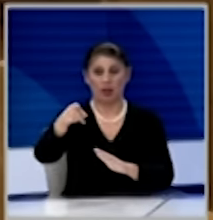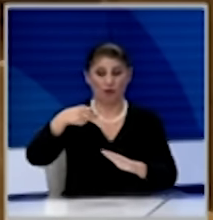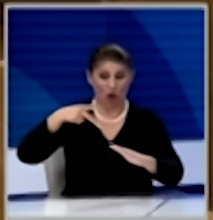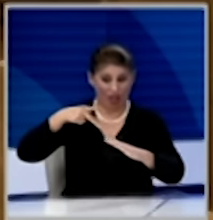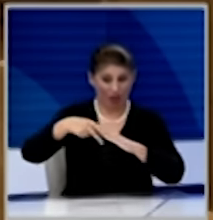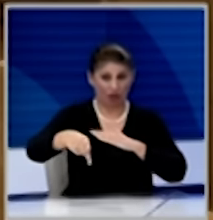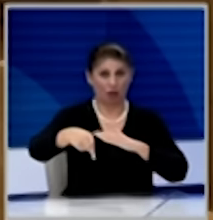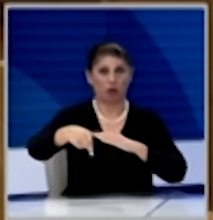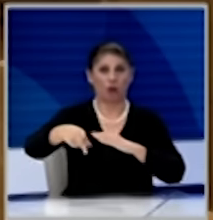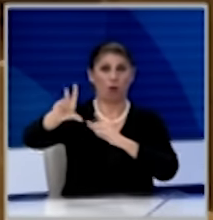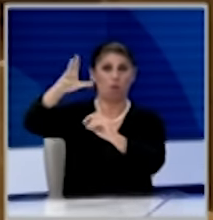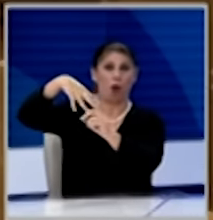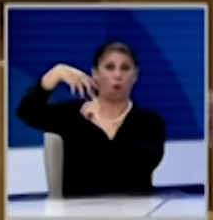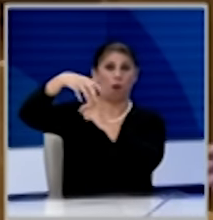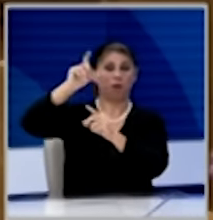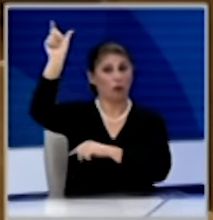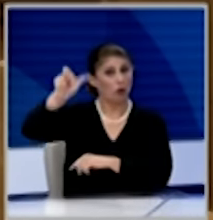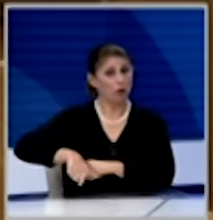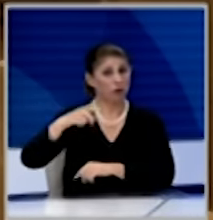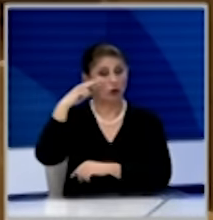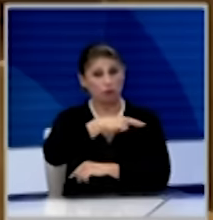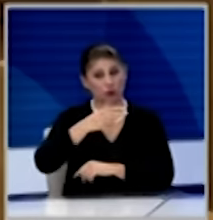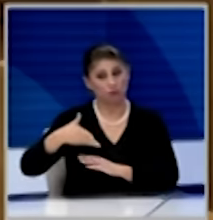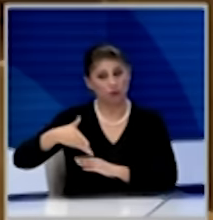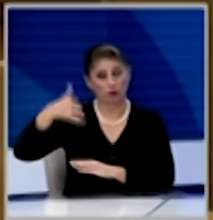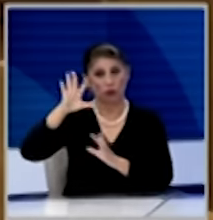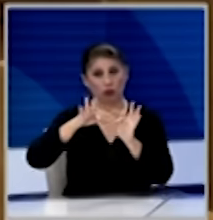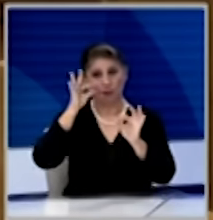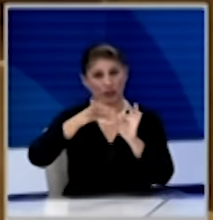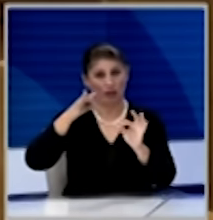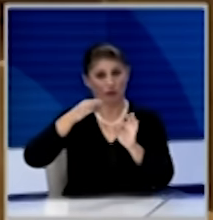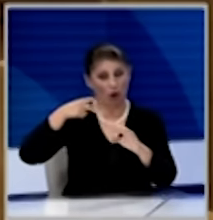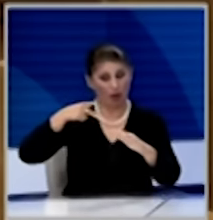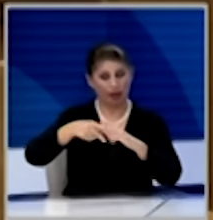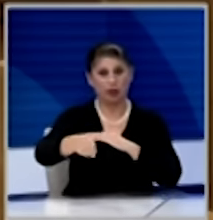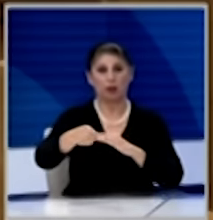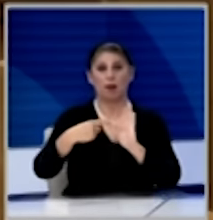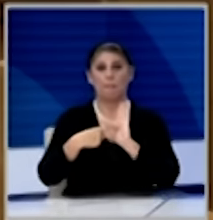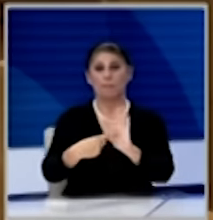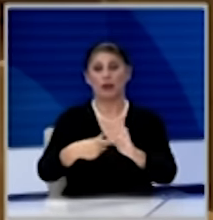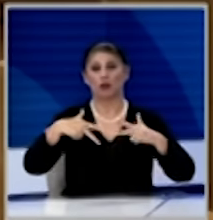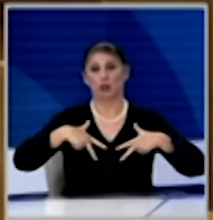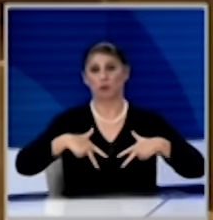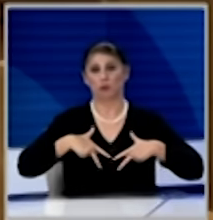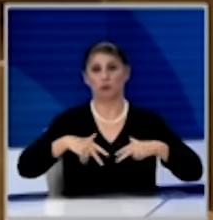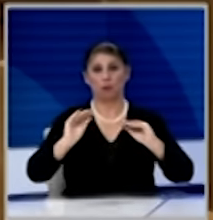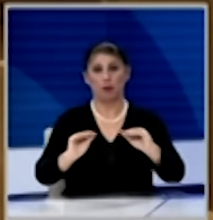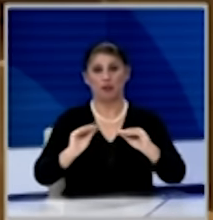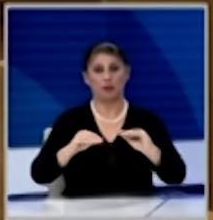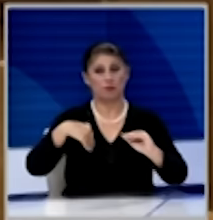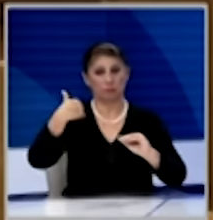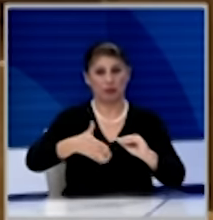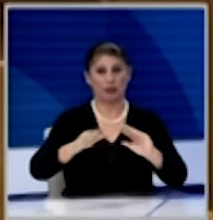εγκαινιάστηκε από τον ίδιο τον πρωθυπουργό τον κύριο μητσοτάκη το σεπτέμβριο παρουσία του υπουργού παιδείας μετά την